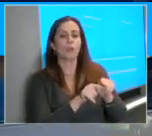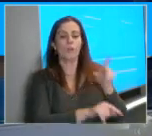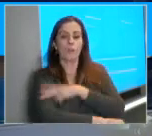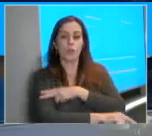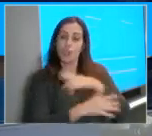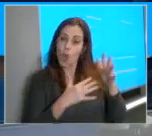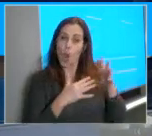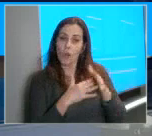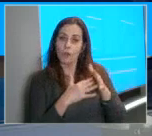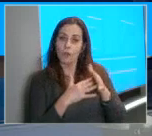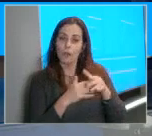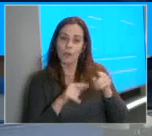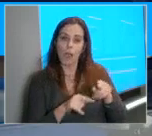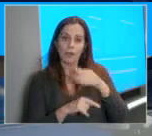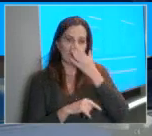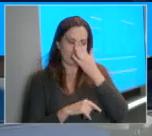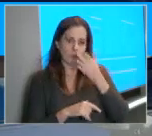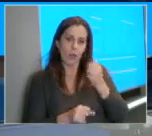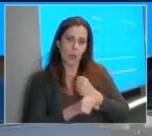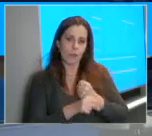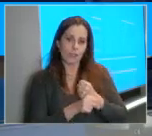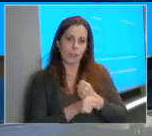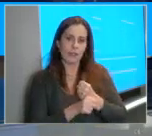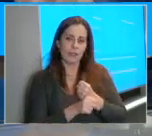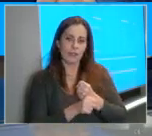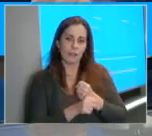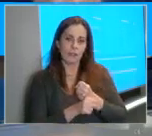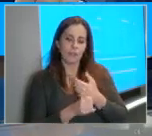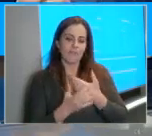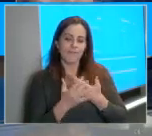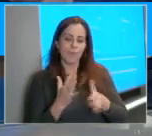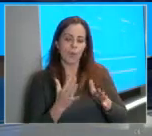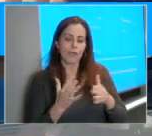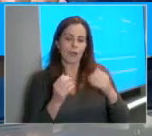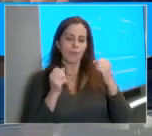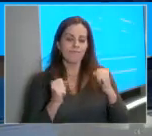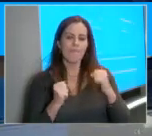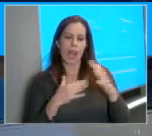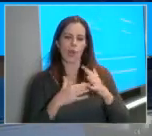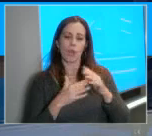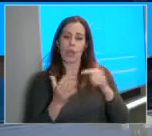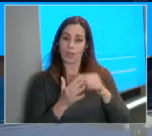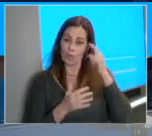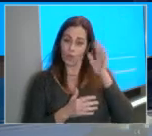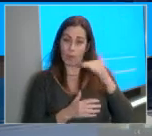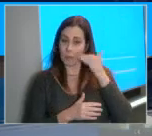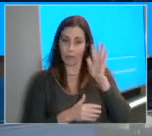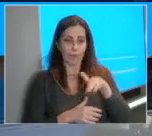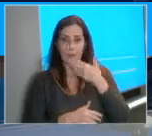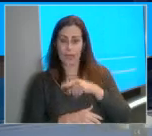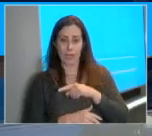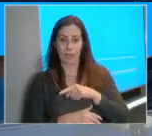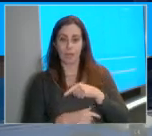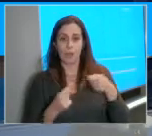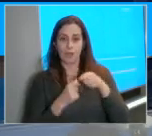והמשטרה שחוקרים בצורה כזאת, מייצרים היעדר בסיס איתן לחקירותיהם, ולכן אני חושב שגם בארצות הברית וגם שם פה.